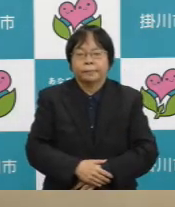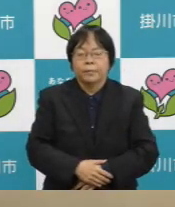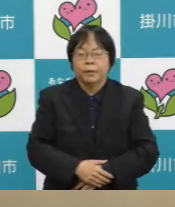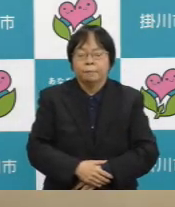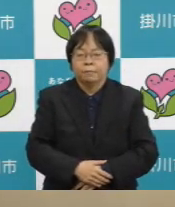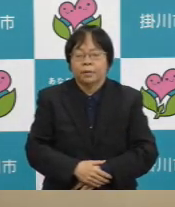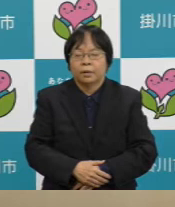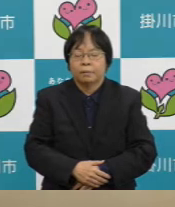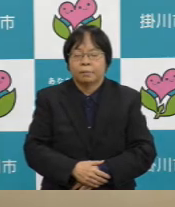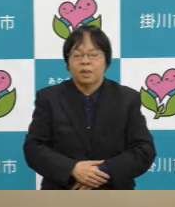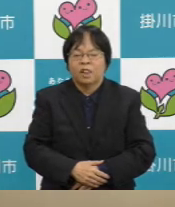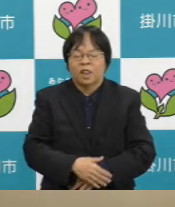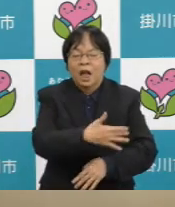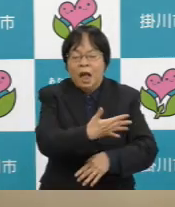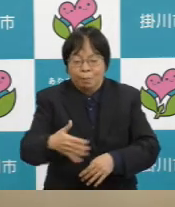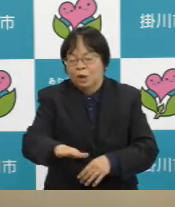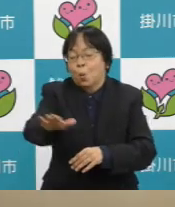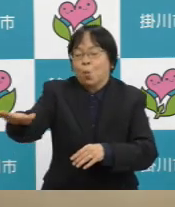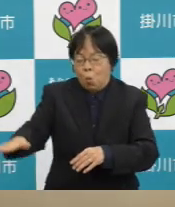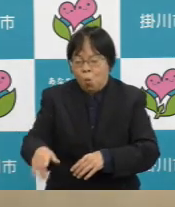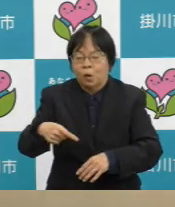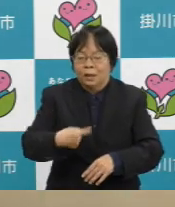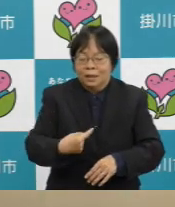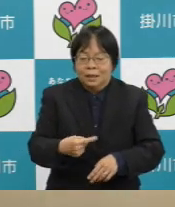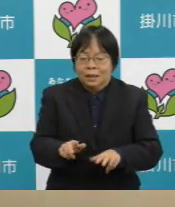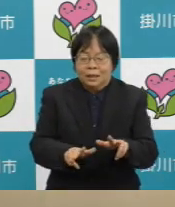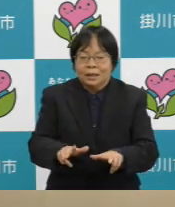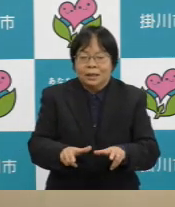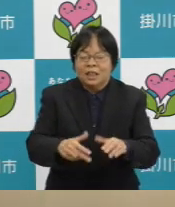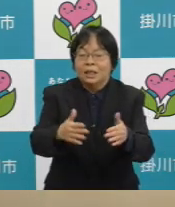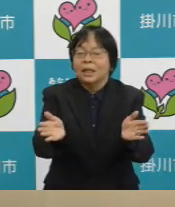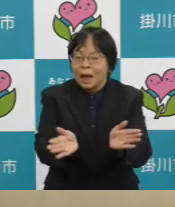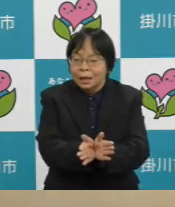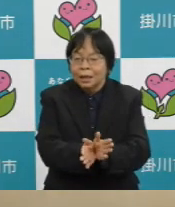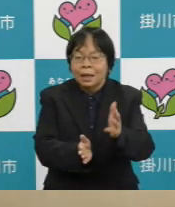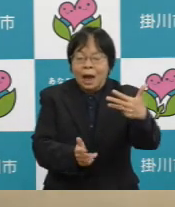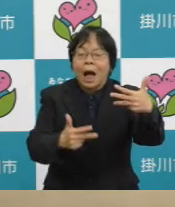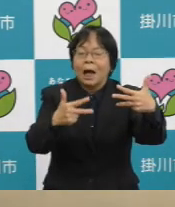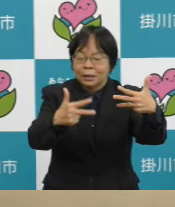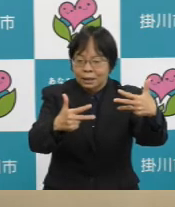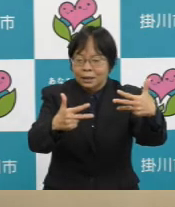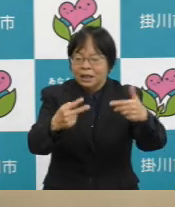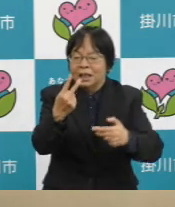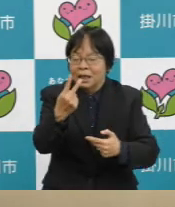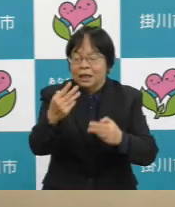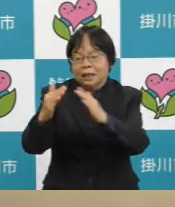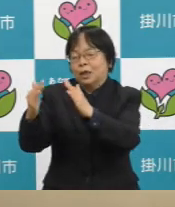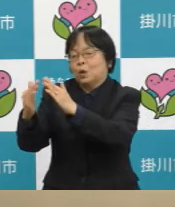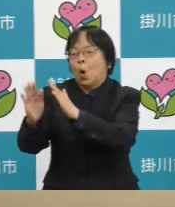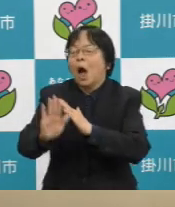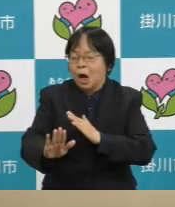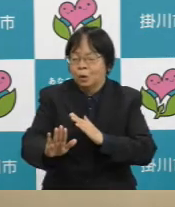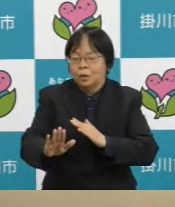まあ、流域自治体が8市2町ありますけれども、その中で本当に大井川の